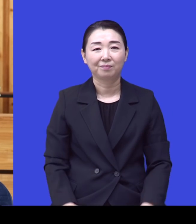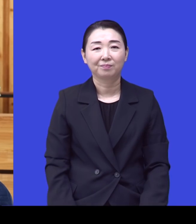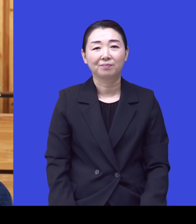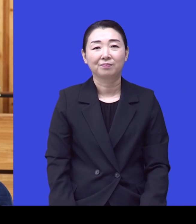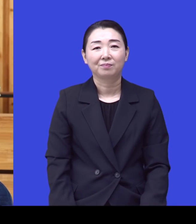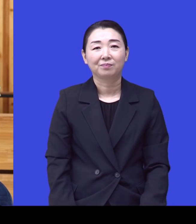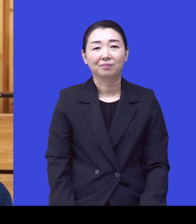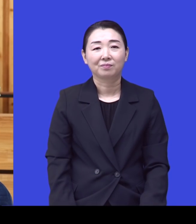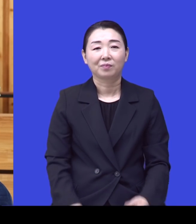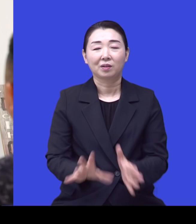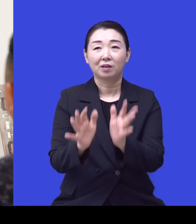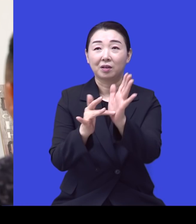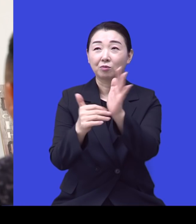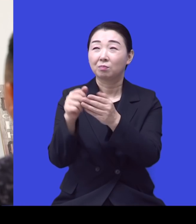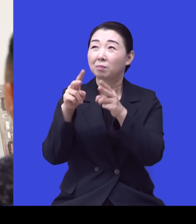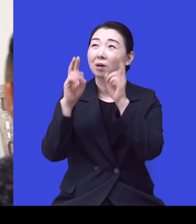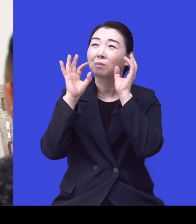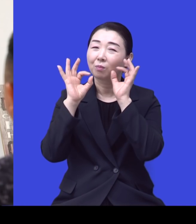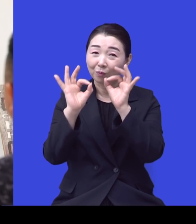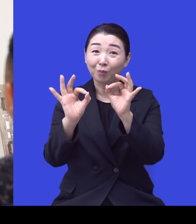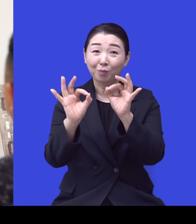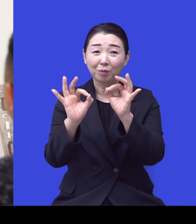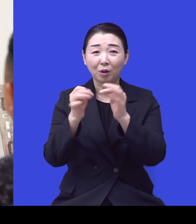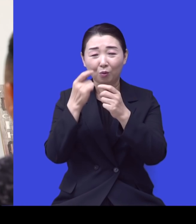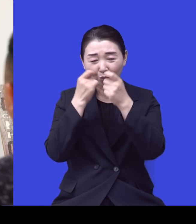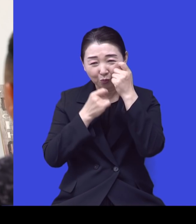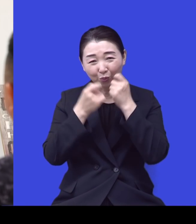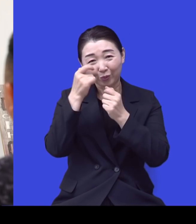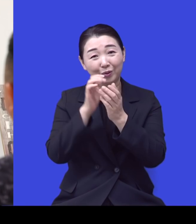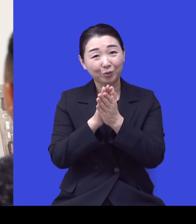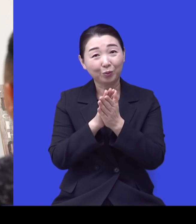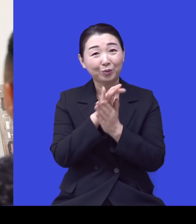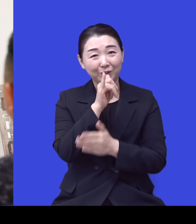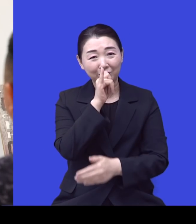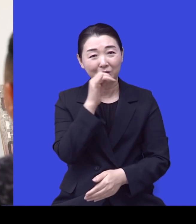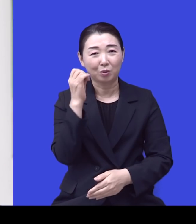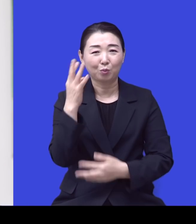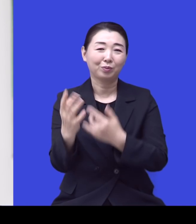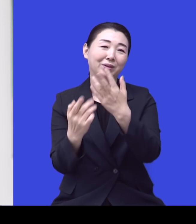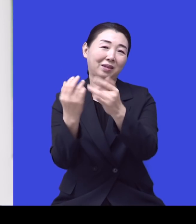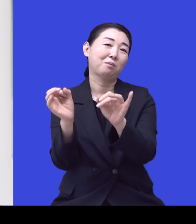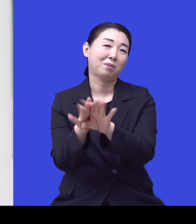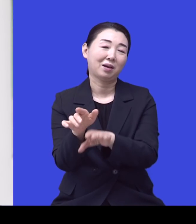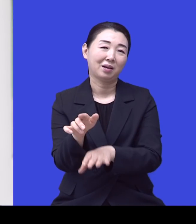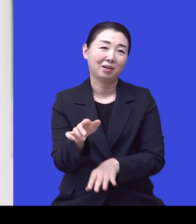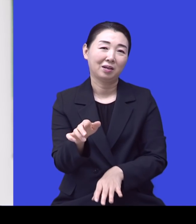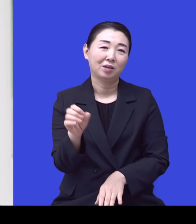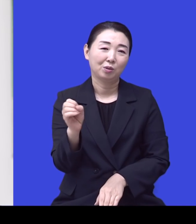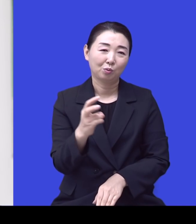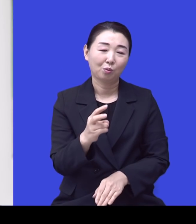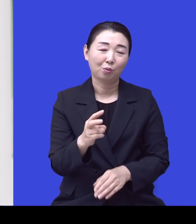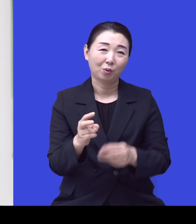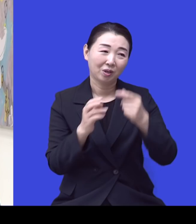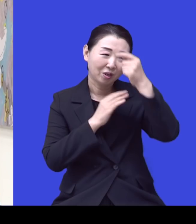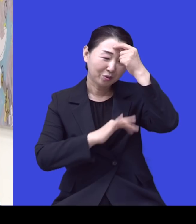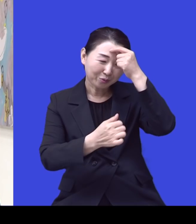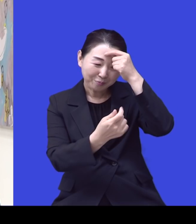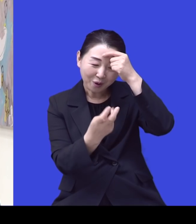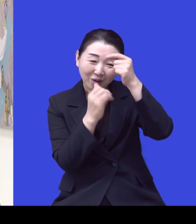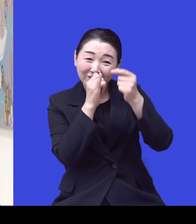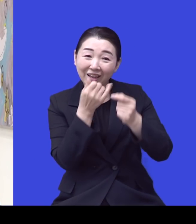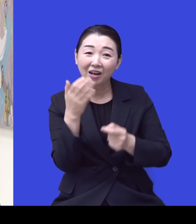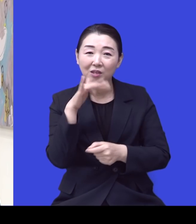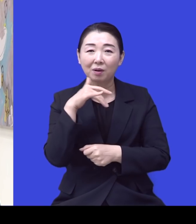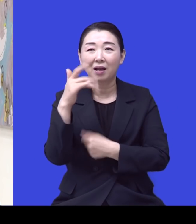그때 예수님만 바라보면서 그렇게 하나님께 울고 기도하면서 그걸 태우고 예. 그러면서 교인들 몇 명 안 되지만 너무